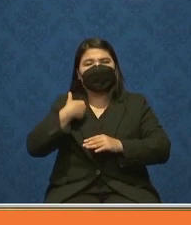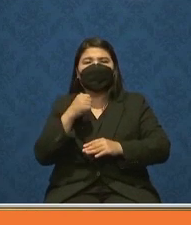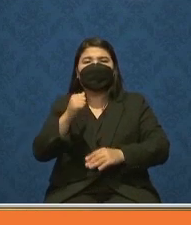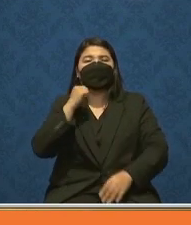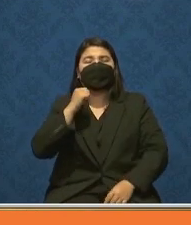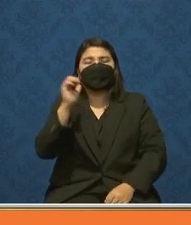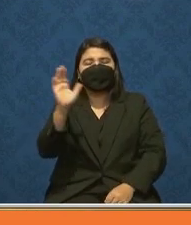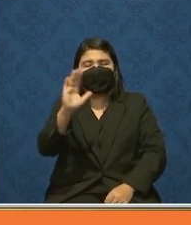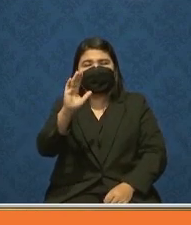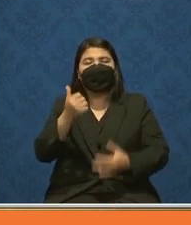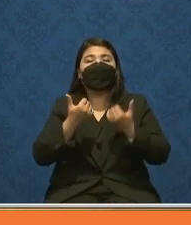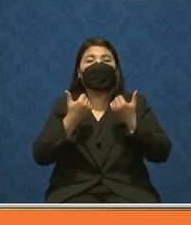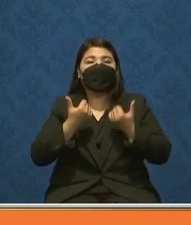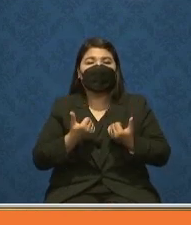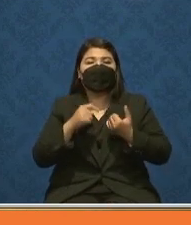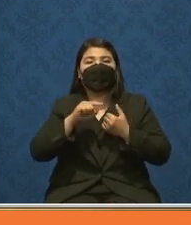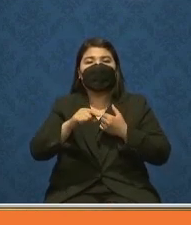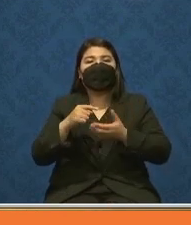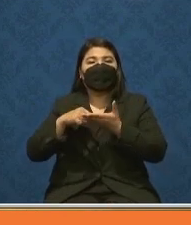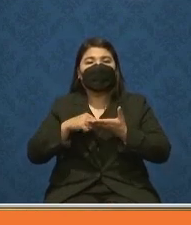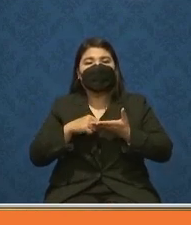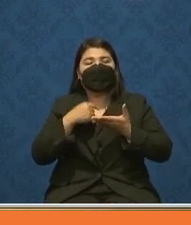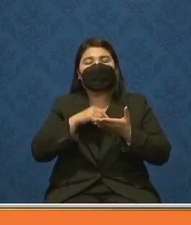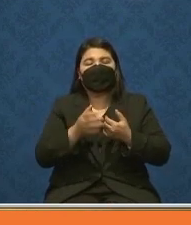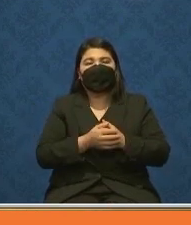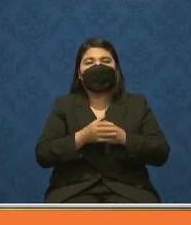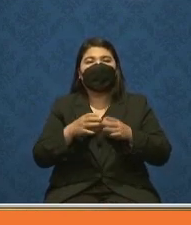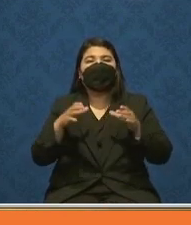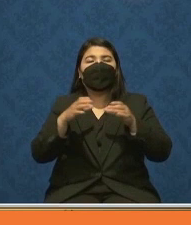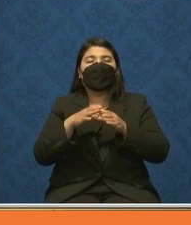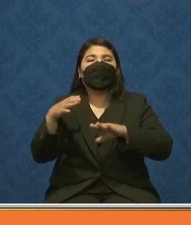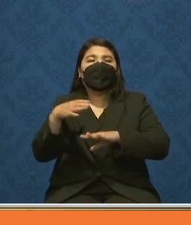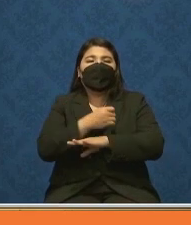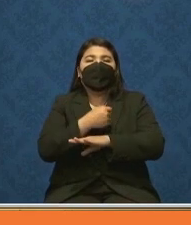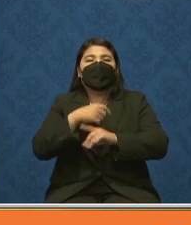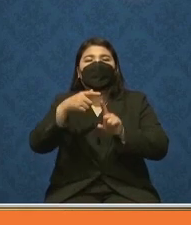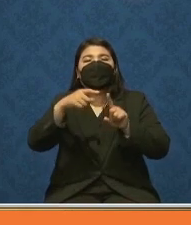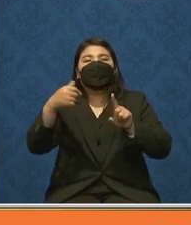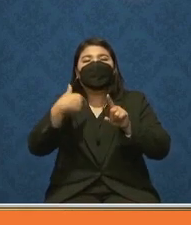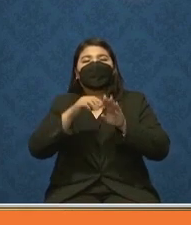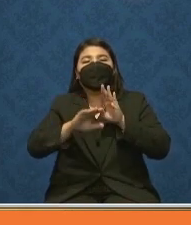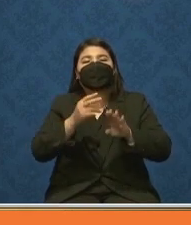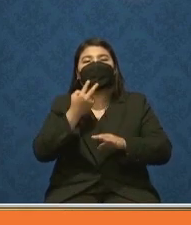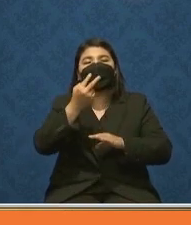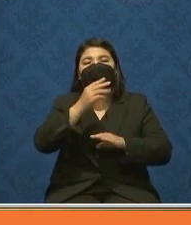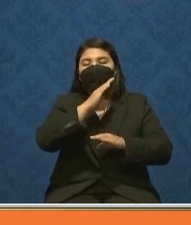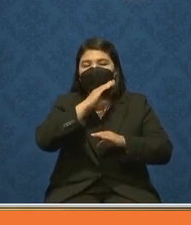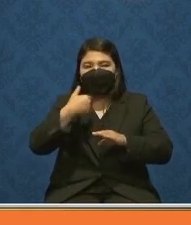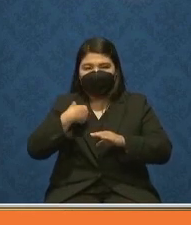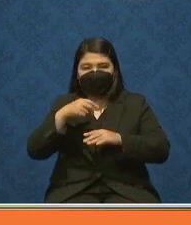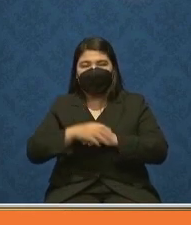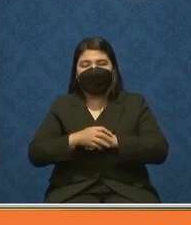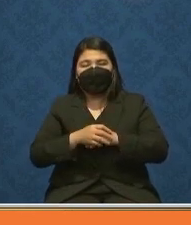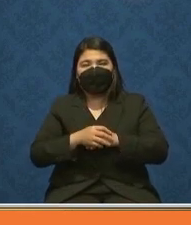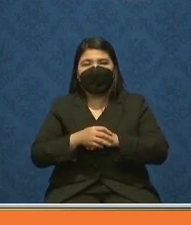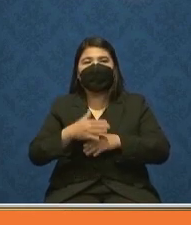มครับนี่คือเหตุผลที่ผมต้องการรวบรวมข้อเสนอของเพื่อนสมาชิกนะครับของพรรคก้าวไกลมาเปรียบเทียบให้เห็นครับถ้